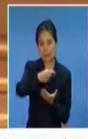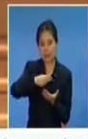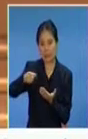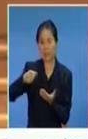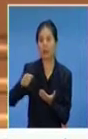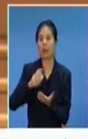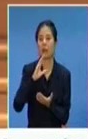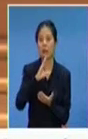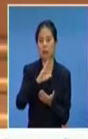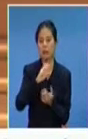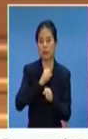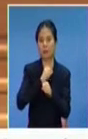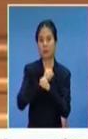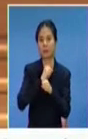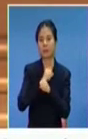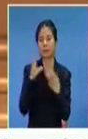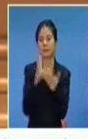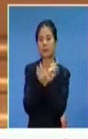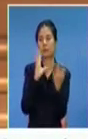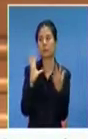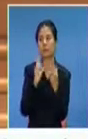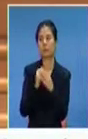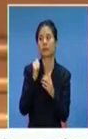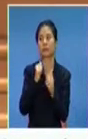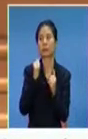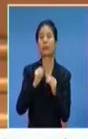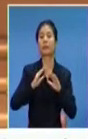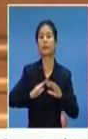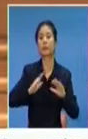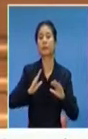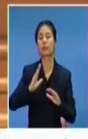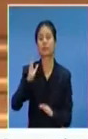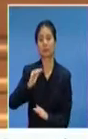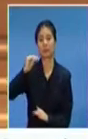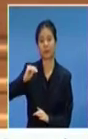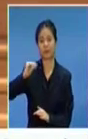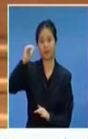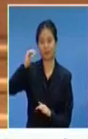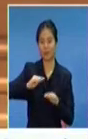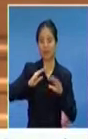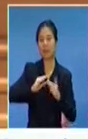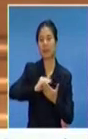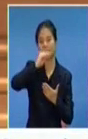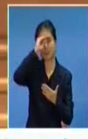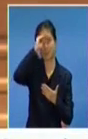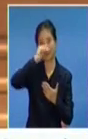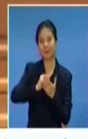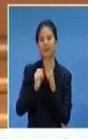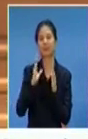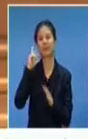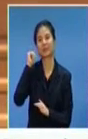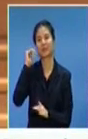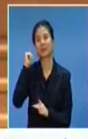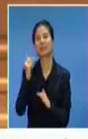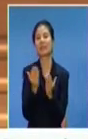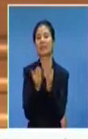ชาธิปไตยเกิดการเสริมสร้างวัฒนธรรมประชาธิปไตยทั้งเด็กและผู้ใหญ่ทั้งนักเรียนและผู้ปกครองผมยกตัวอย่างเงี้